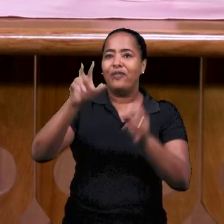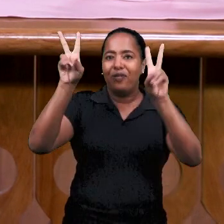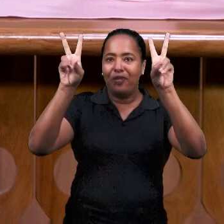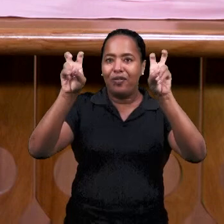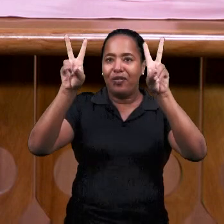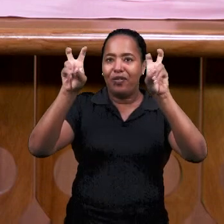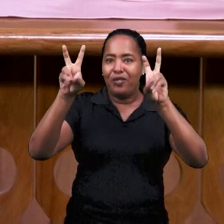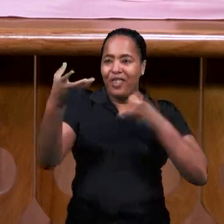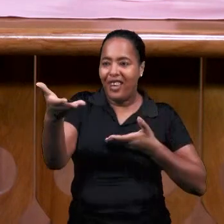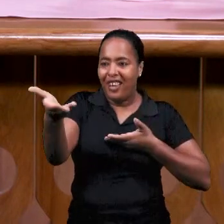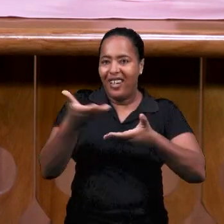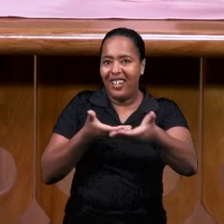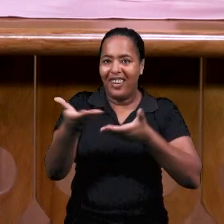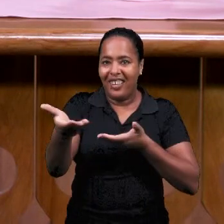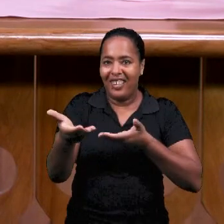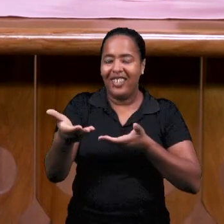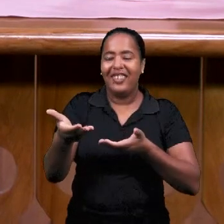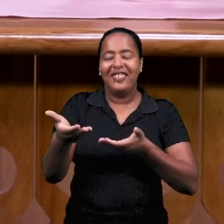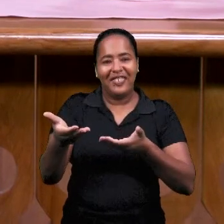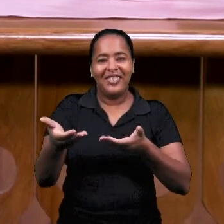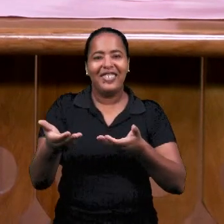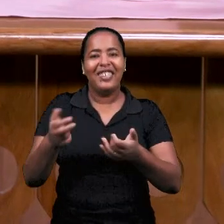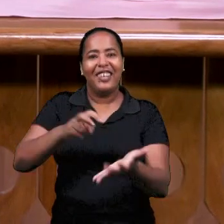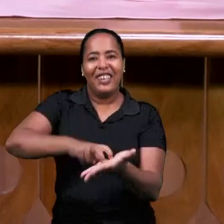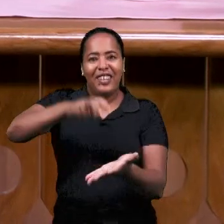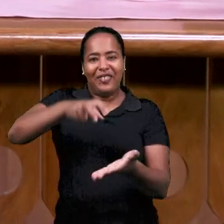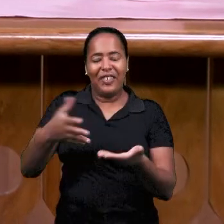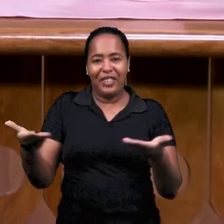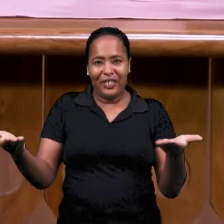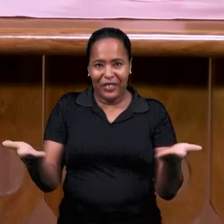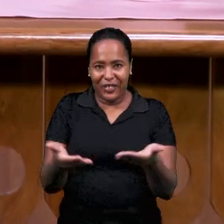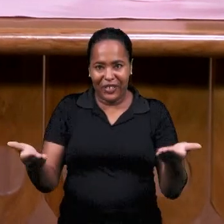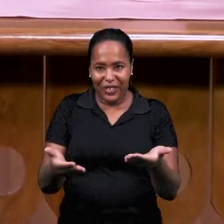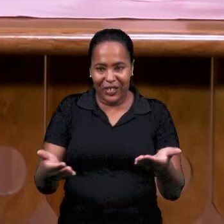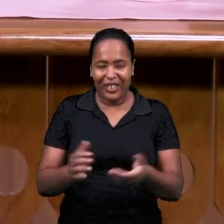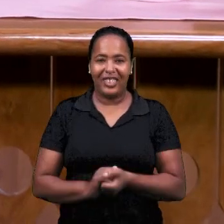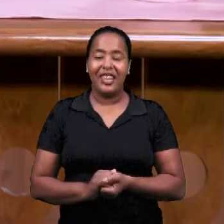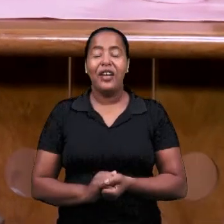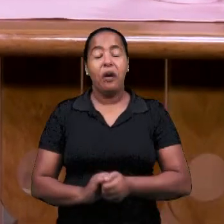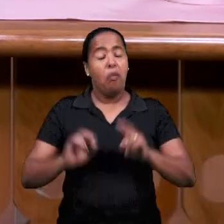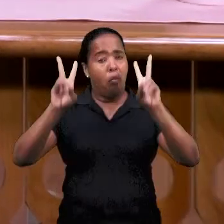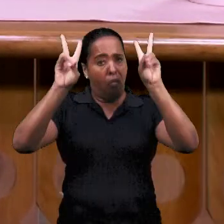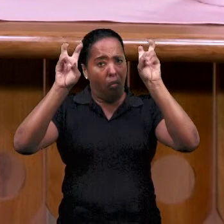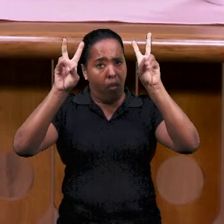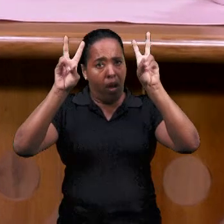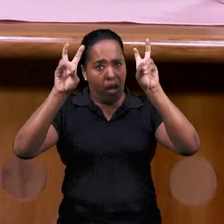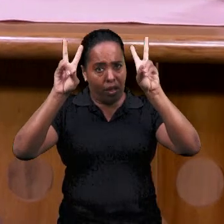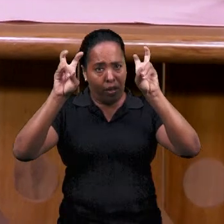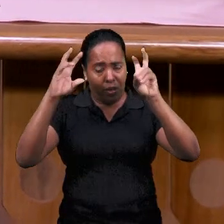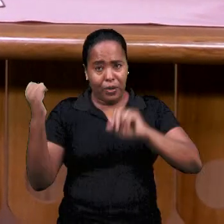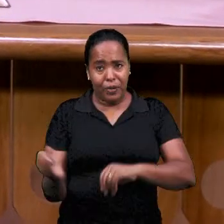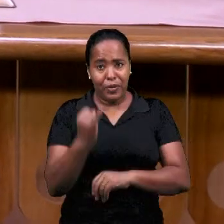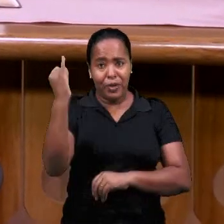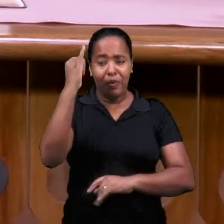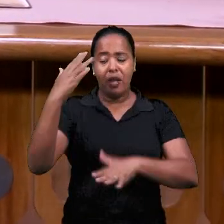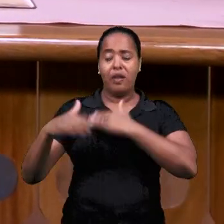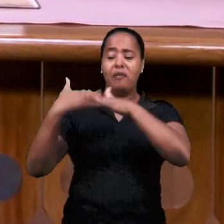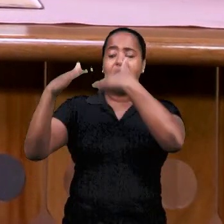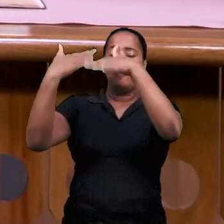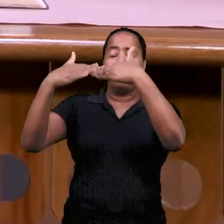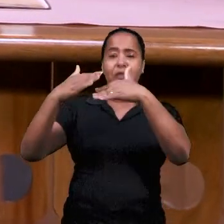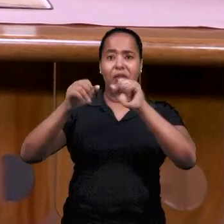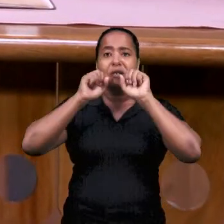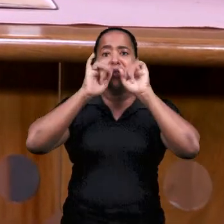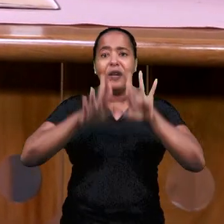cette transmission, dans ce sujet, ce matin, le matin, où nous allons traiter de ce sujet si important pour